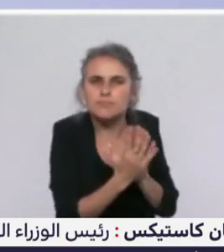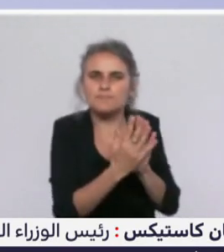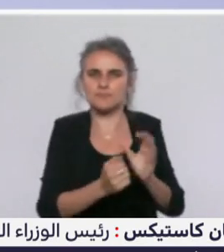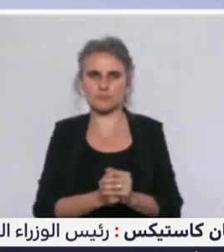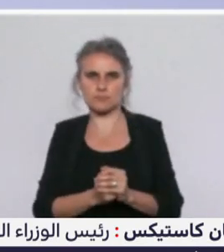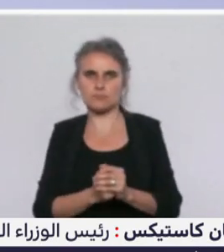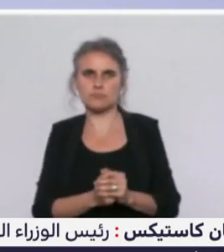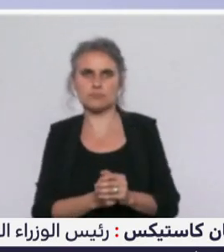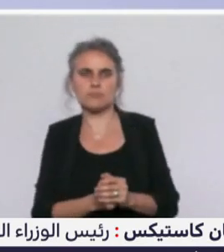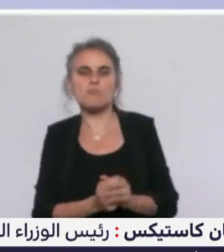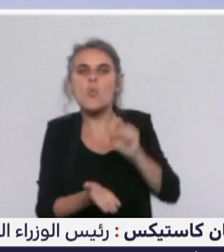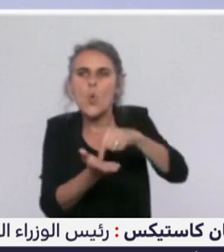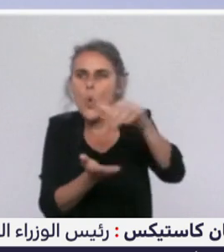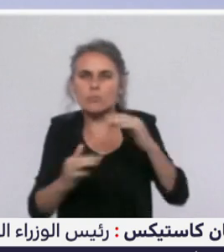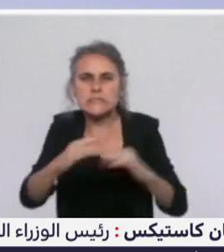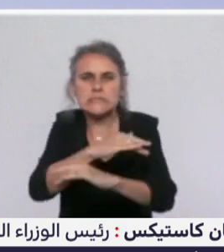مدرجات الملعب